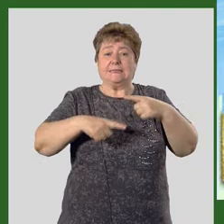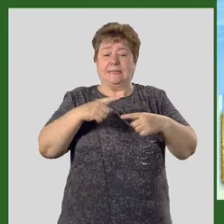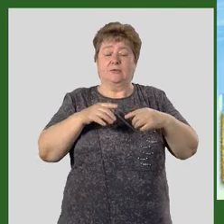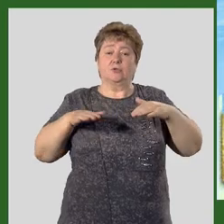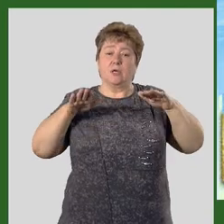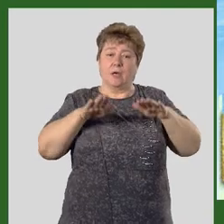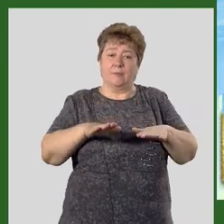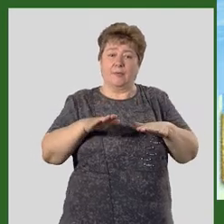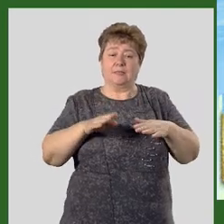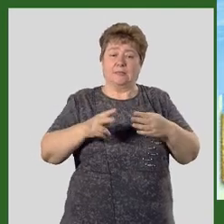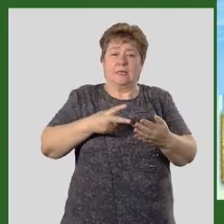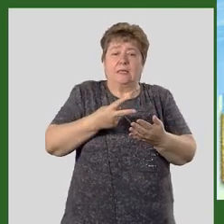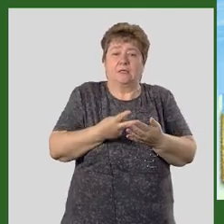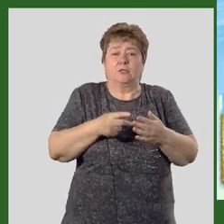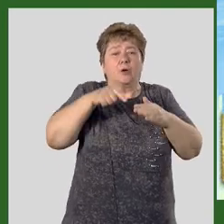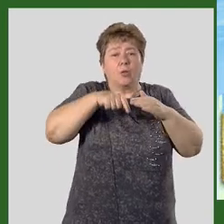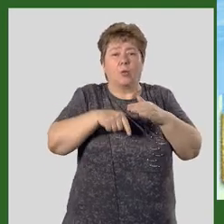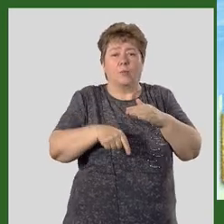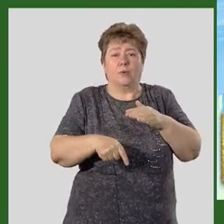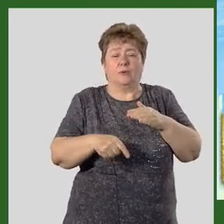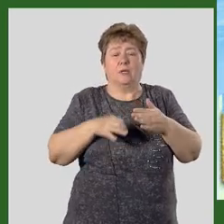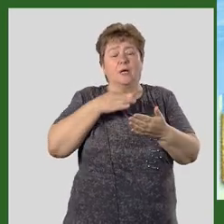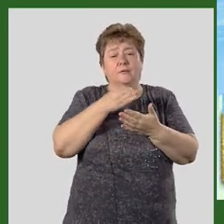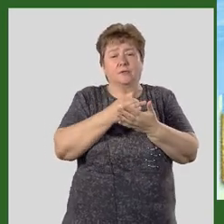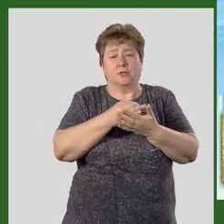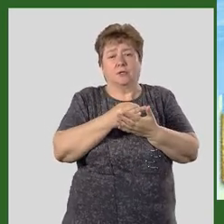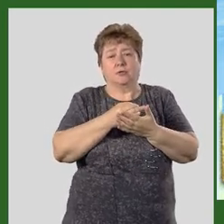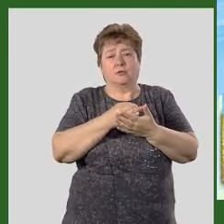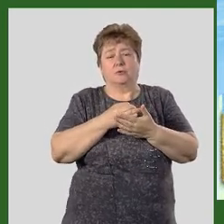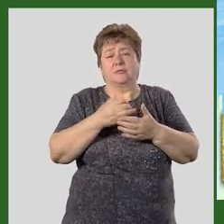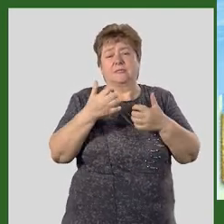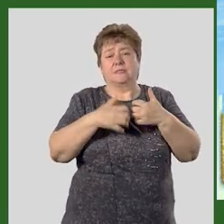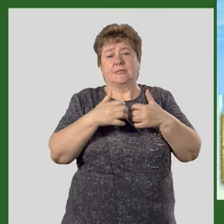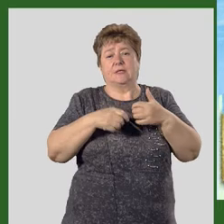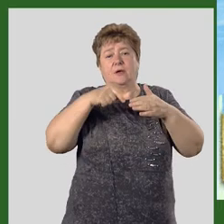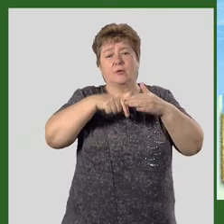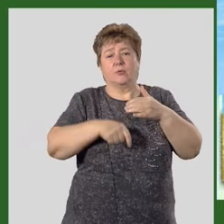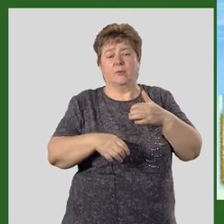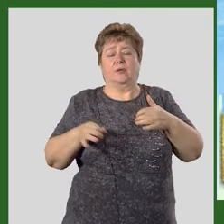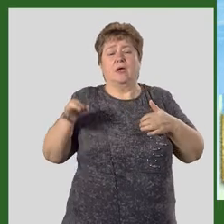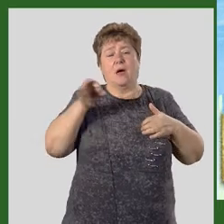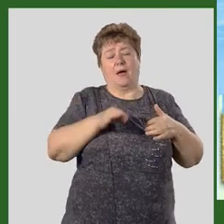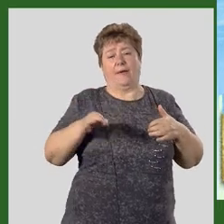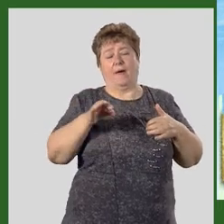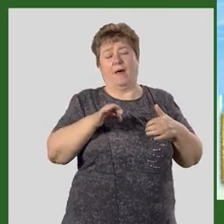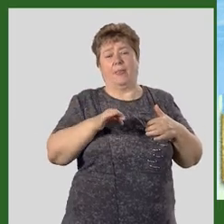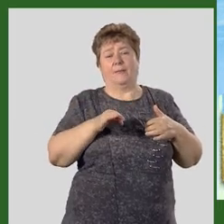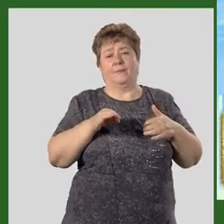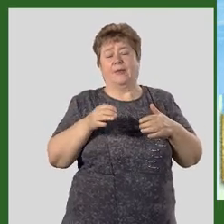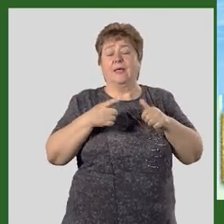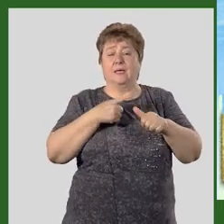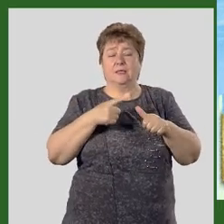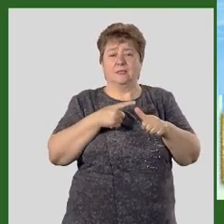Следующая зона лежит на глубинах, соответствующих средней глубине океана.